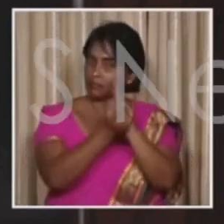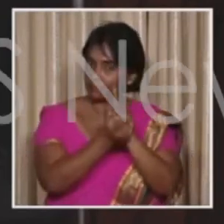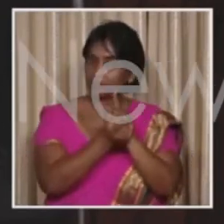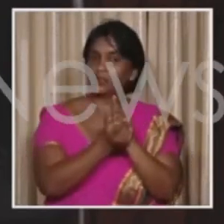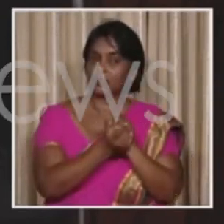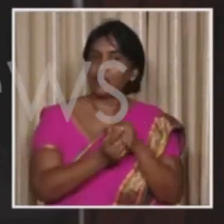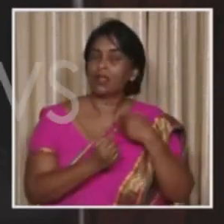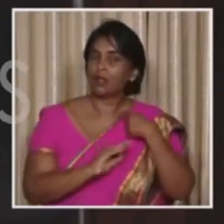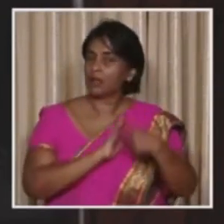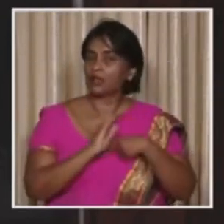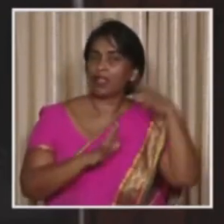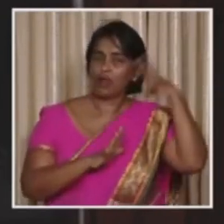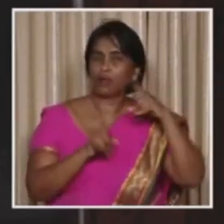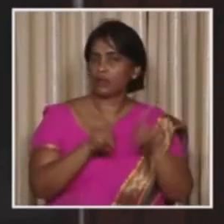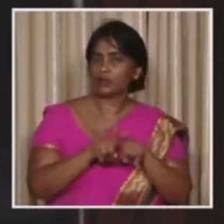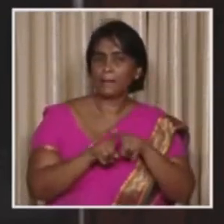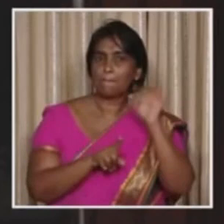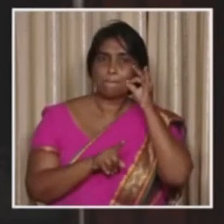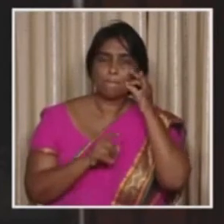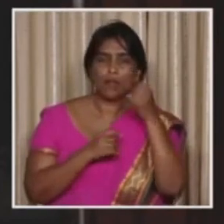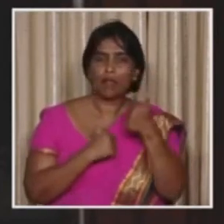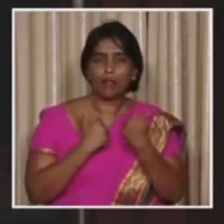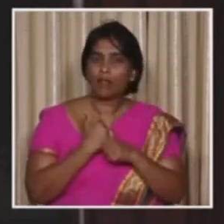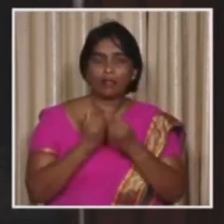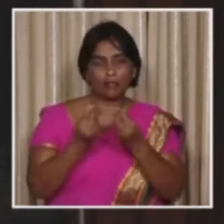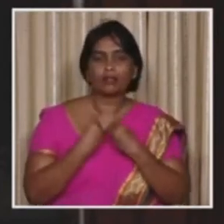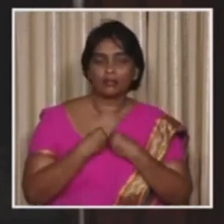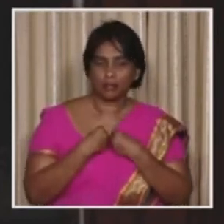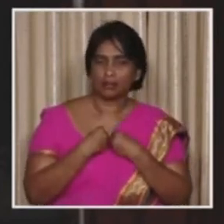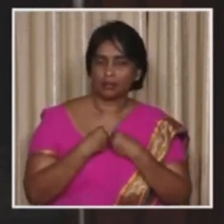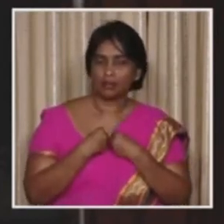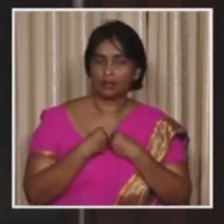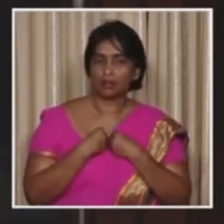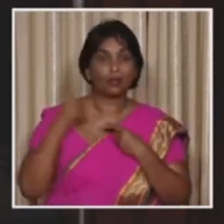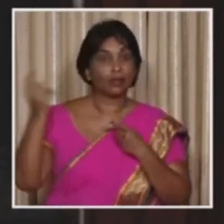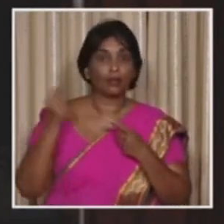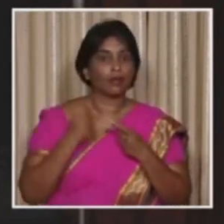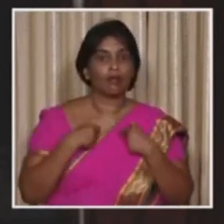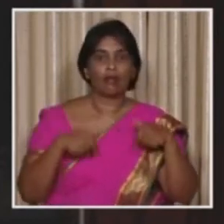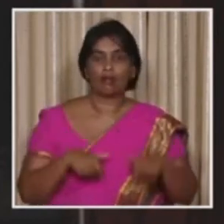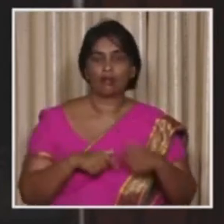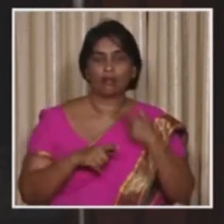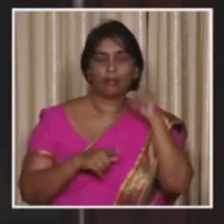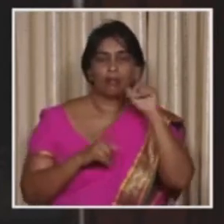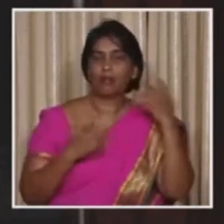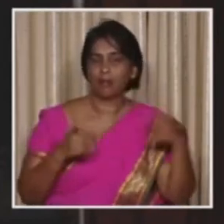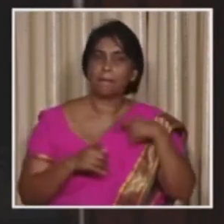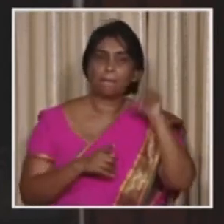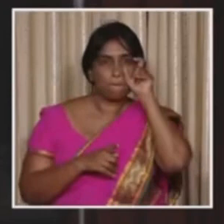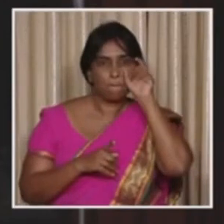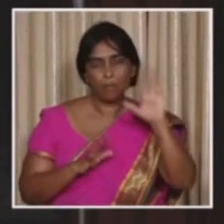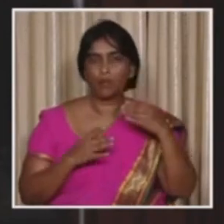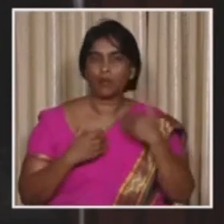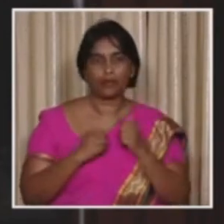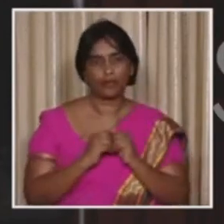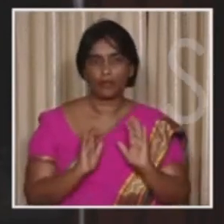කරා අපේ රටේ දේශගුණයට ගැළපෙන පරිප්පු බීජයක් මට හදලා දෙන්න කියලා ඒගොල්ලෝ කිව්වා අපි තාම එහෙම දෙයක් කරලා නැහැ මේ බලමු මන්ත්‍රීතුමා අපි